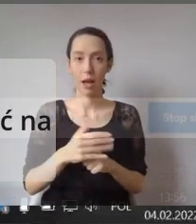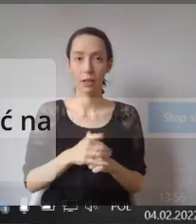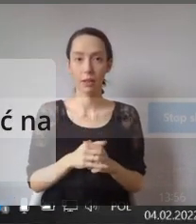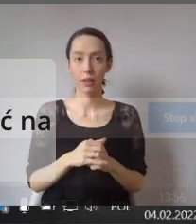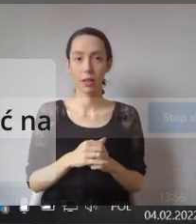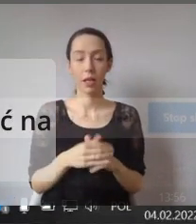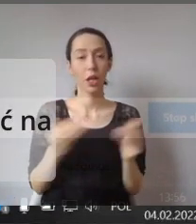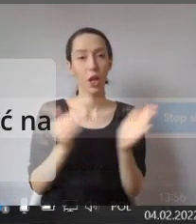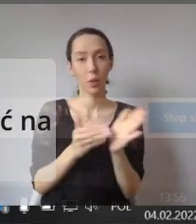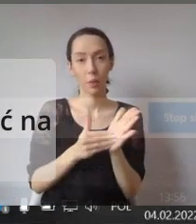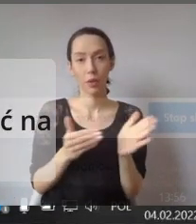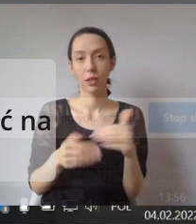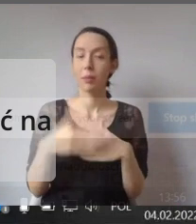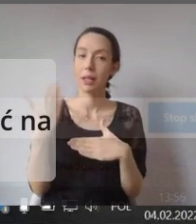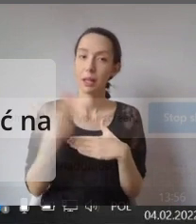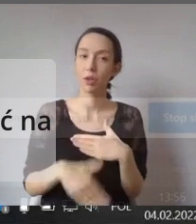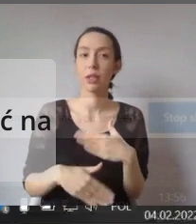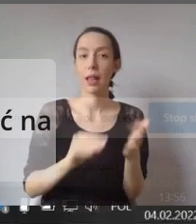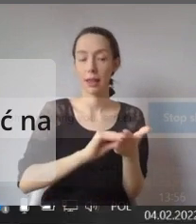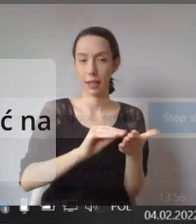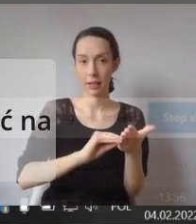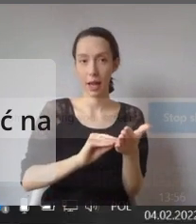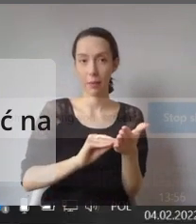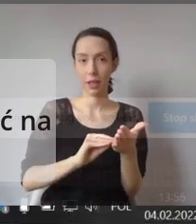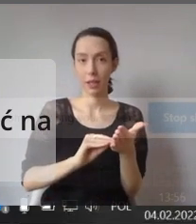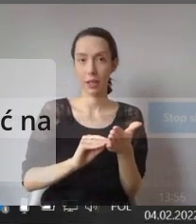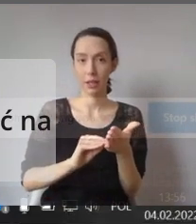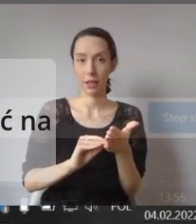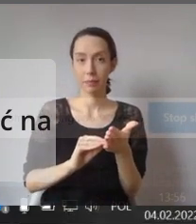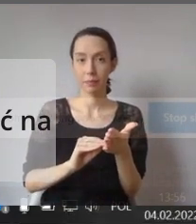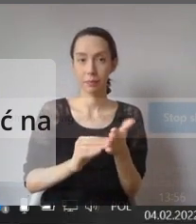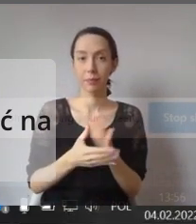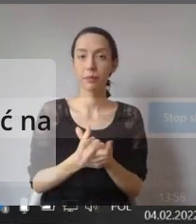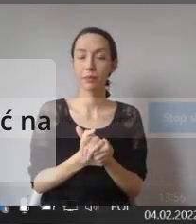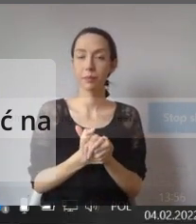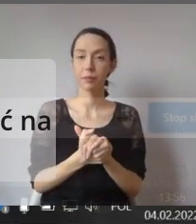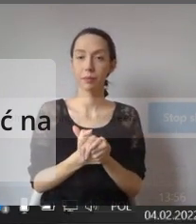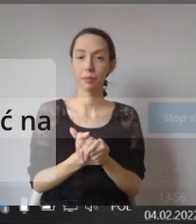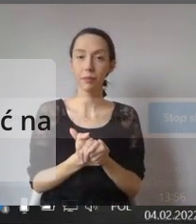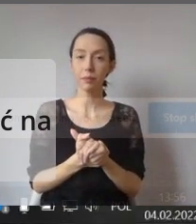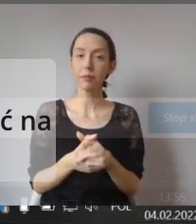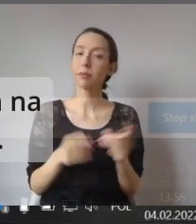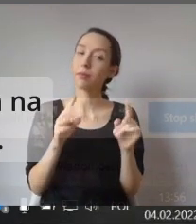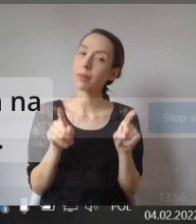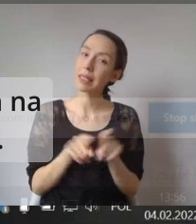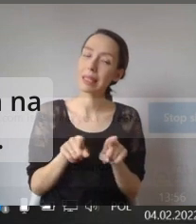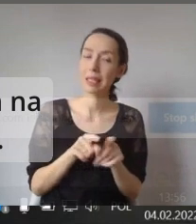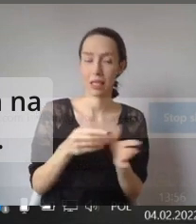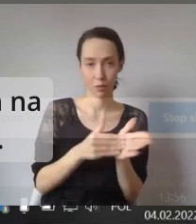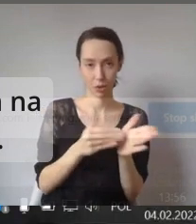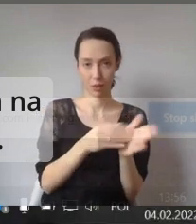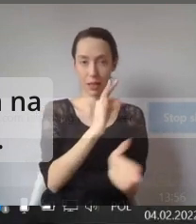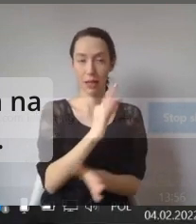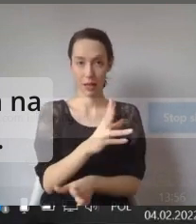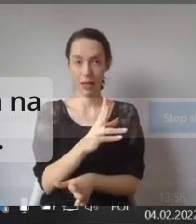tą ostatnią, tutaj ten ostatni zapis, pokaż mi sugestie, aby potwierdzić umiejętności moich kontaktów, też ustawić na tak, żebyście Wy też